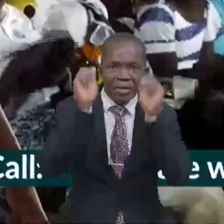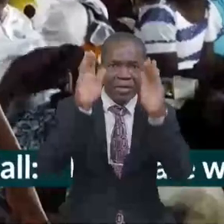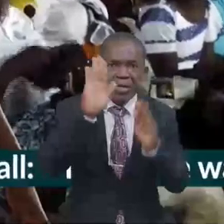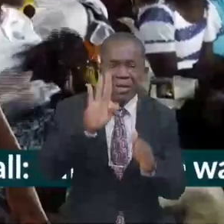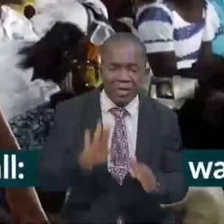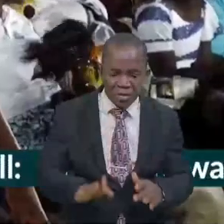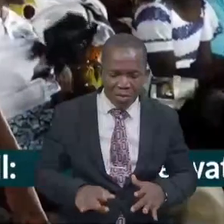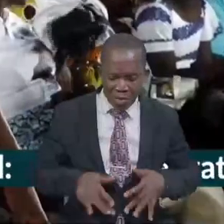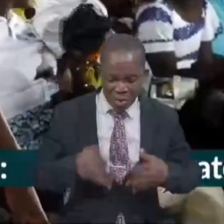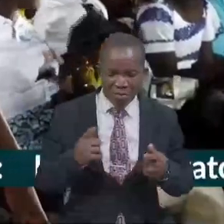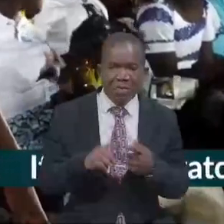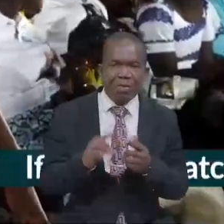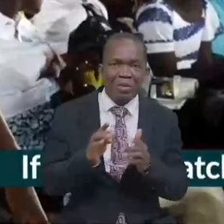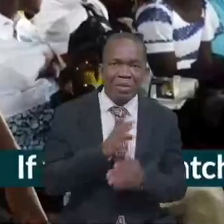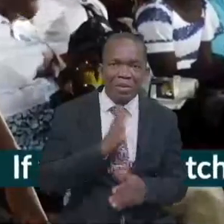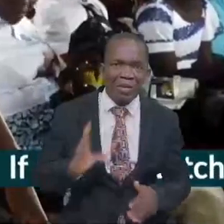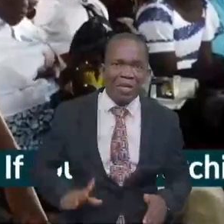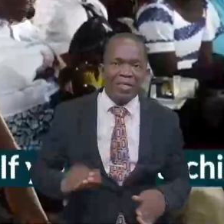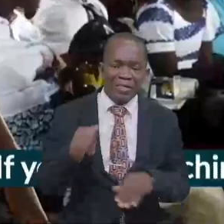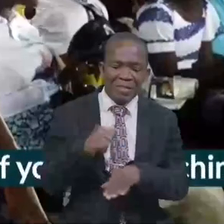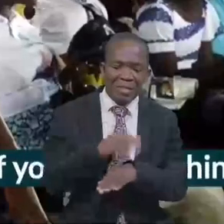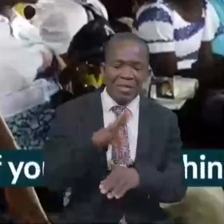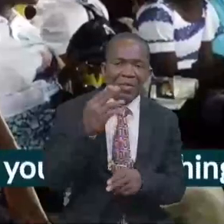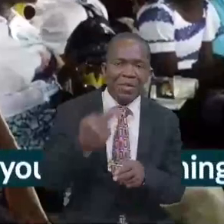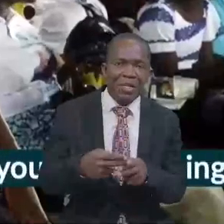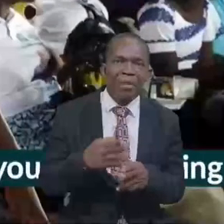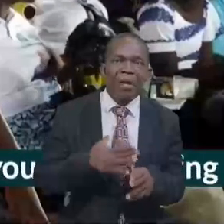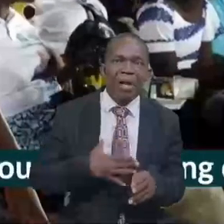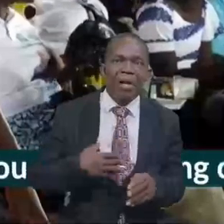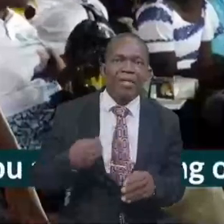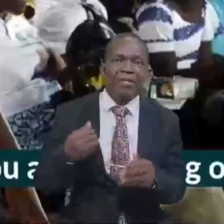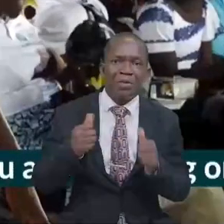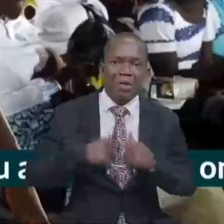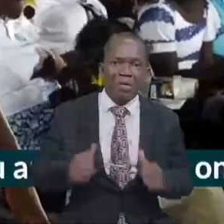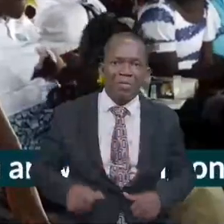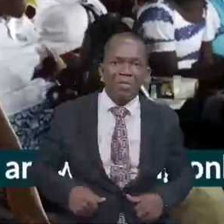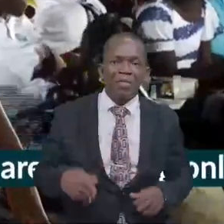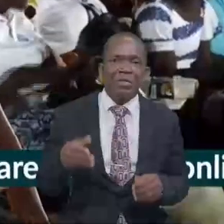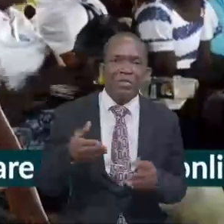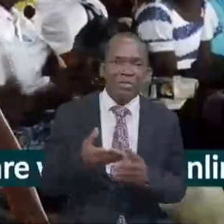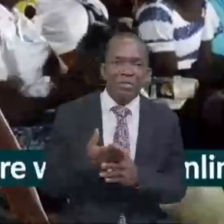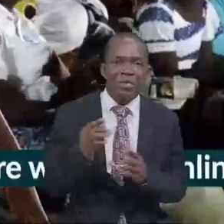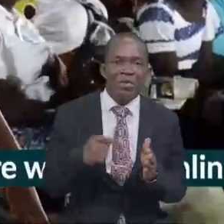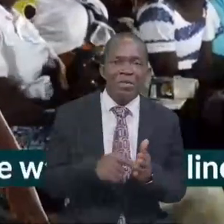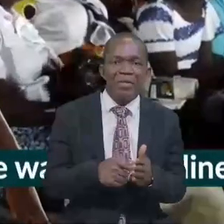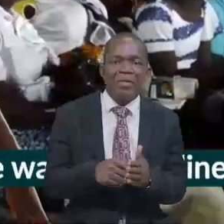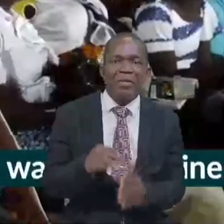numéros de téléphone qui vous sont communiqués. Vous pourrez donc les contacter. Ou bien vous